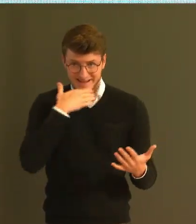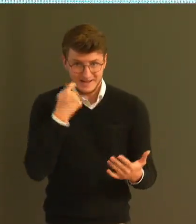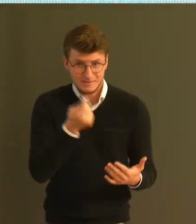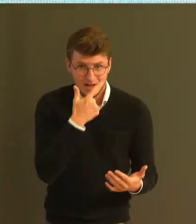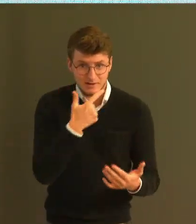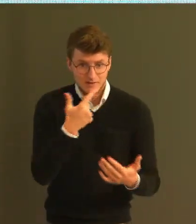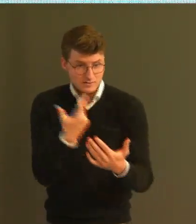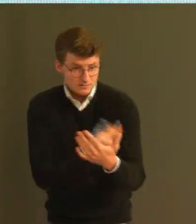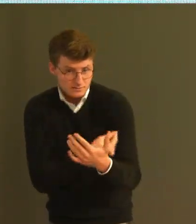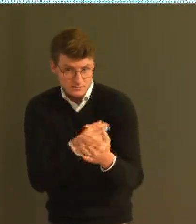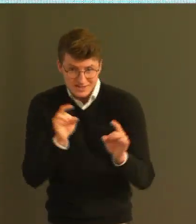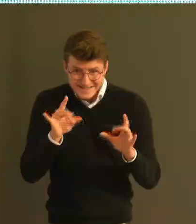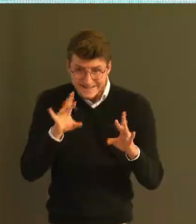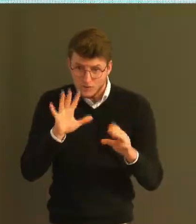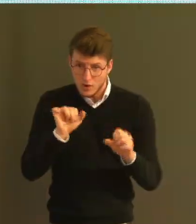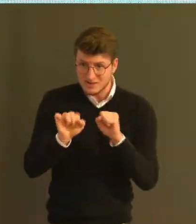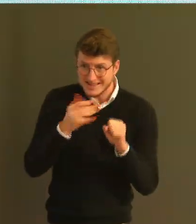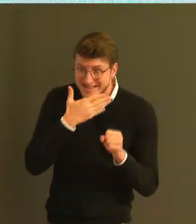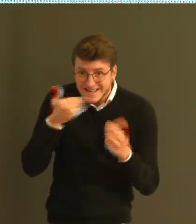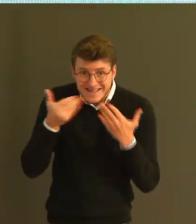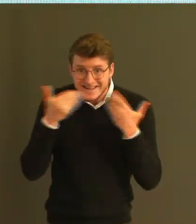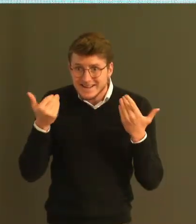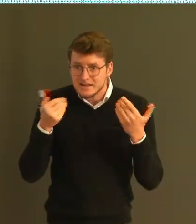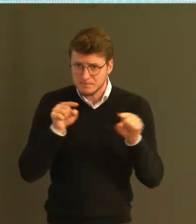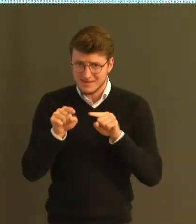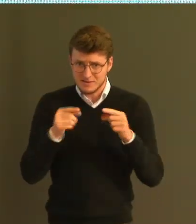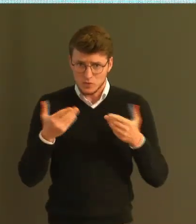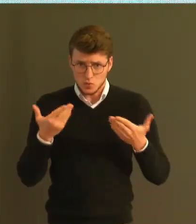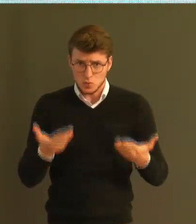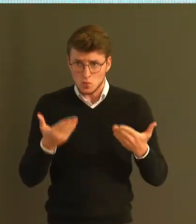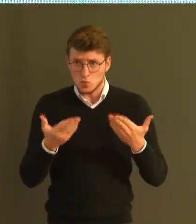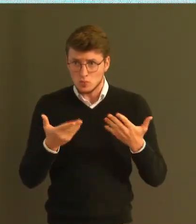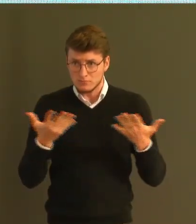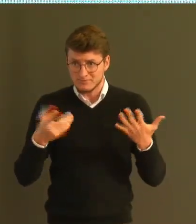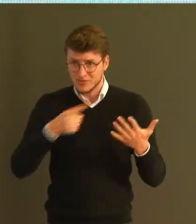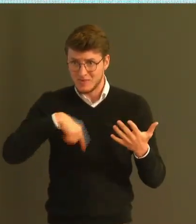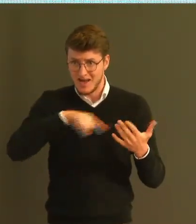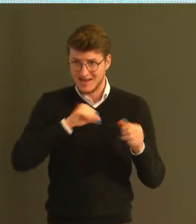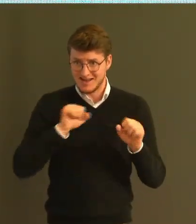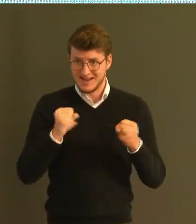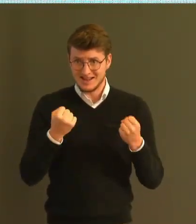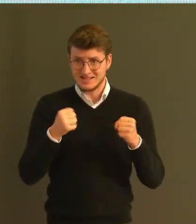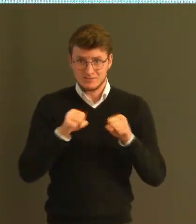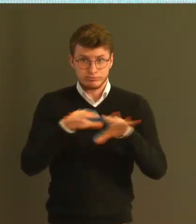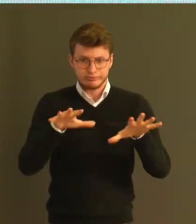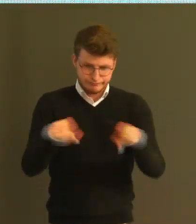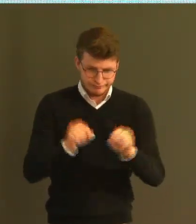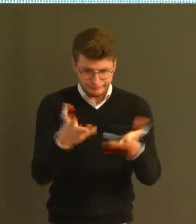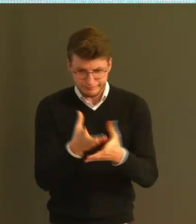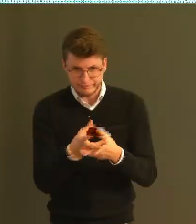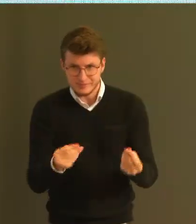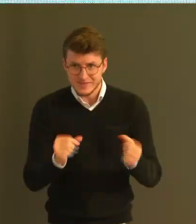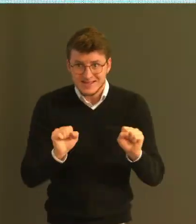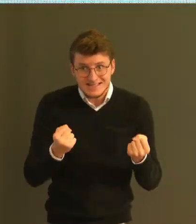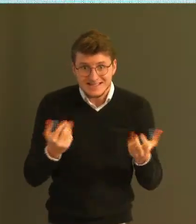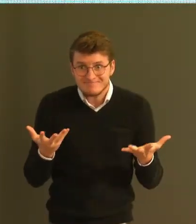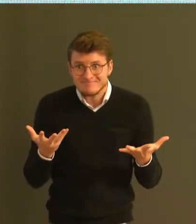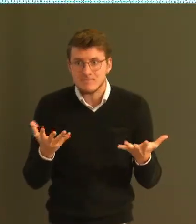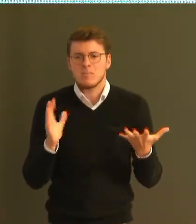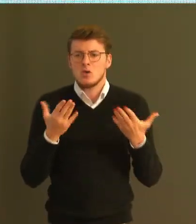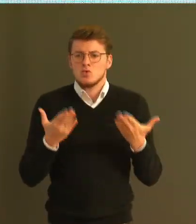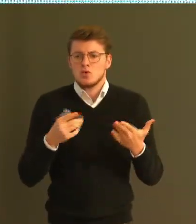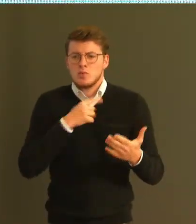vaccin il faisait beau père et nous nous sommes dit frustré on dit tomlin phase